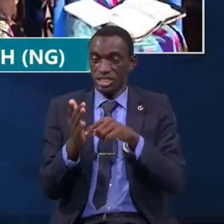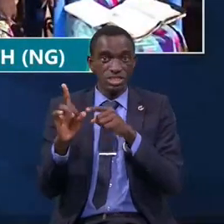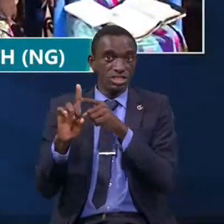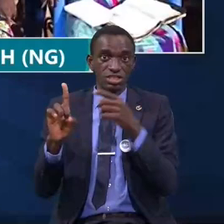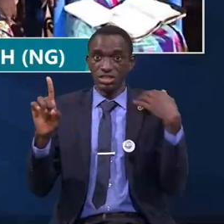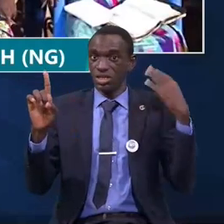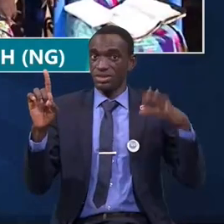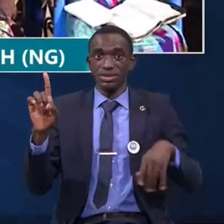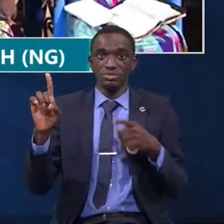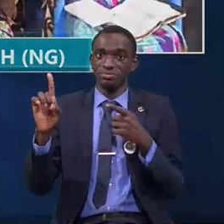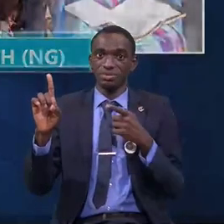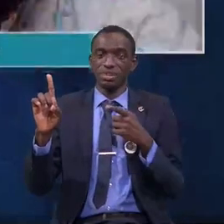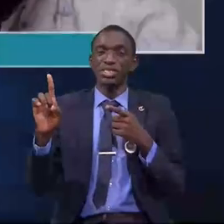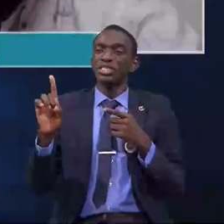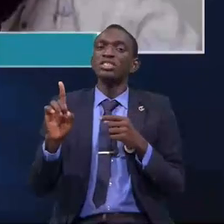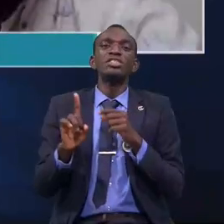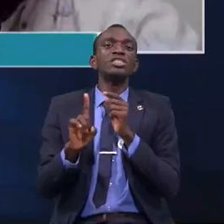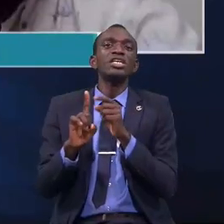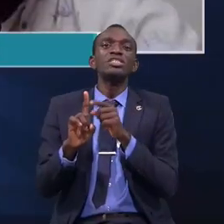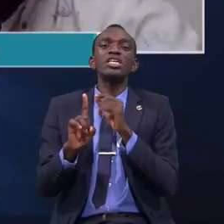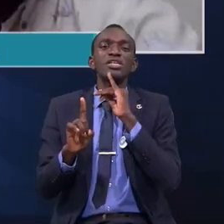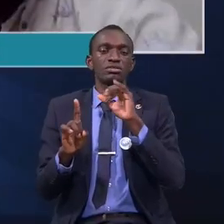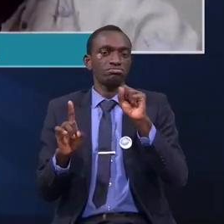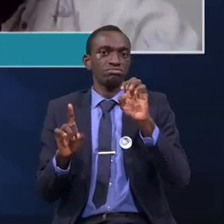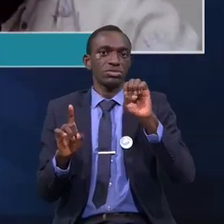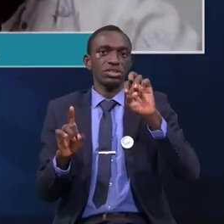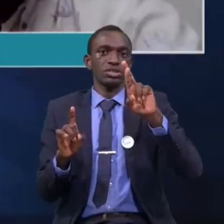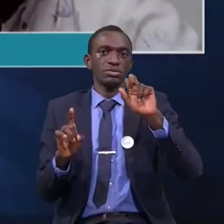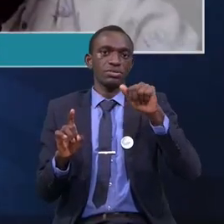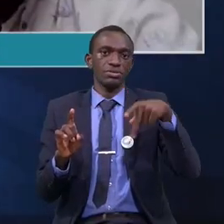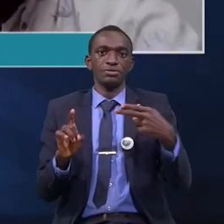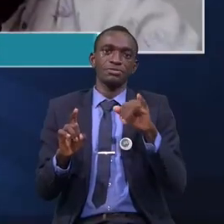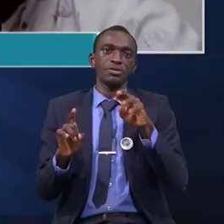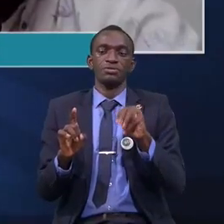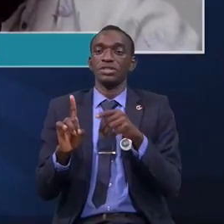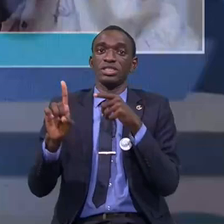Rappelez-vous, c'est un séraphin. Rappelez-vous, c'est un ange.